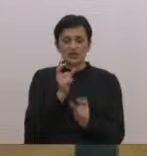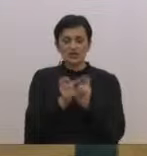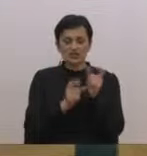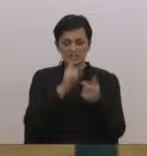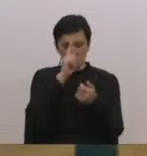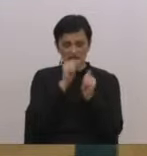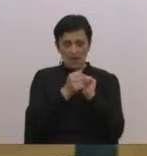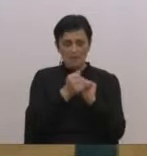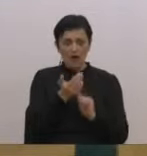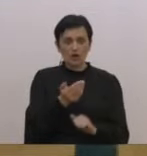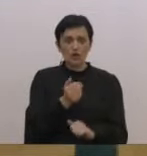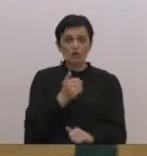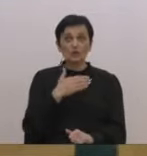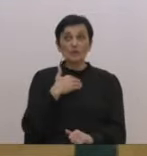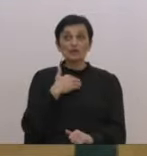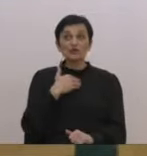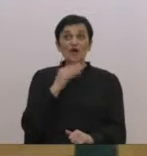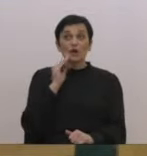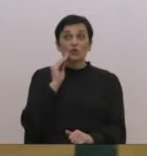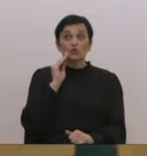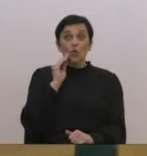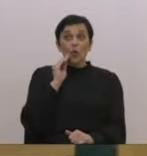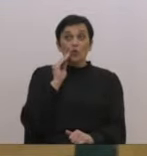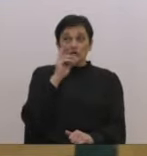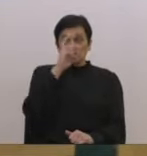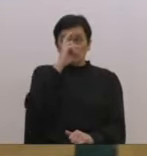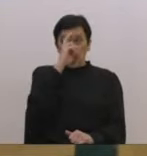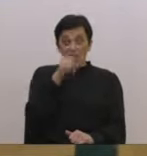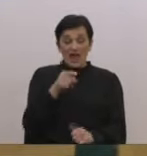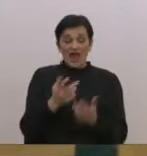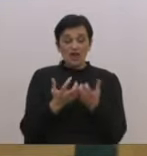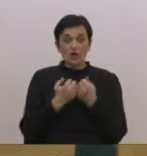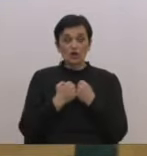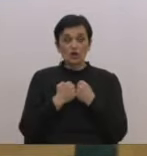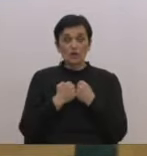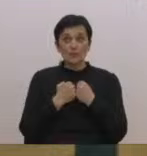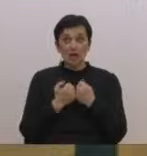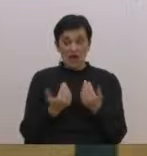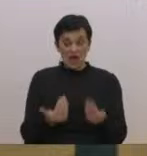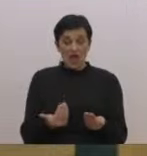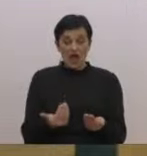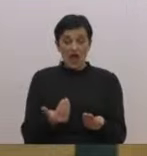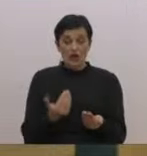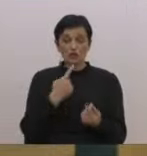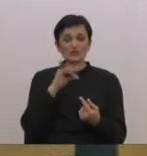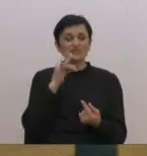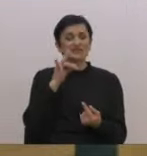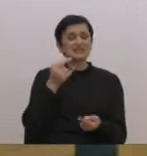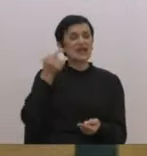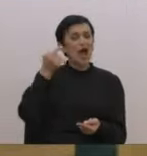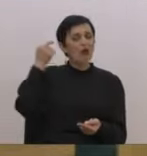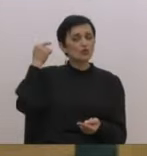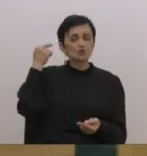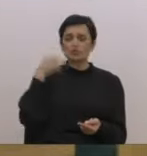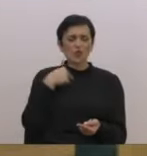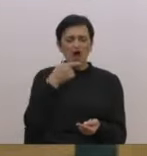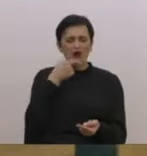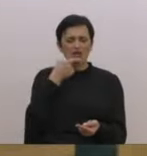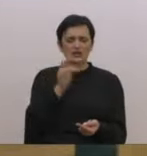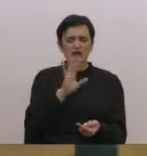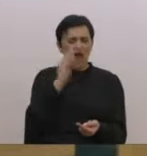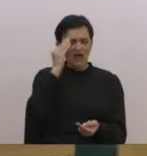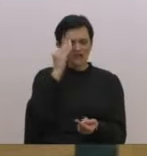სამახსოვროდ. ჩვენ როცა ჩავიბარეთ ხელისუფლება, აწყოში გესაუბრებით, წარსულზე აღარც გესაუბრებით, იმიტომ რომ